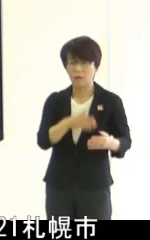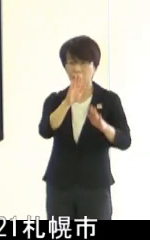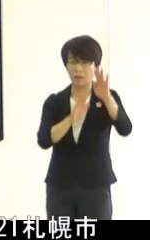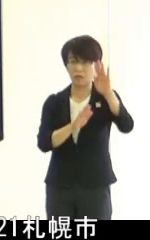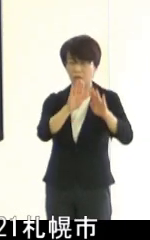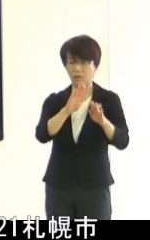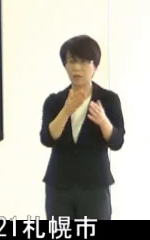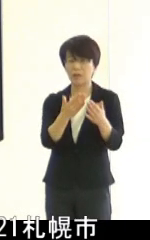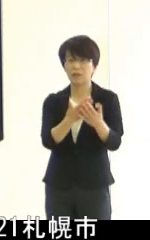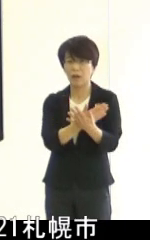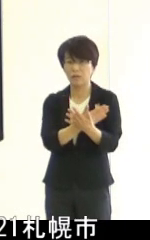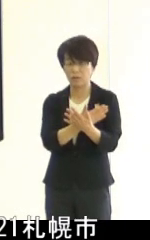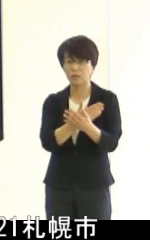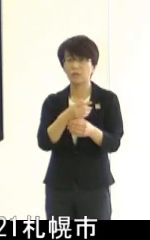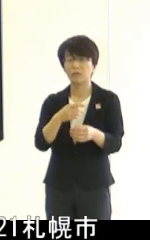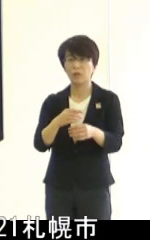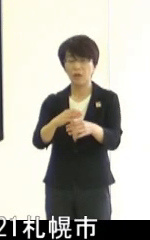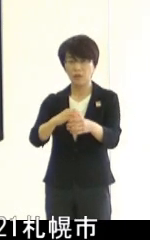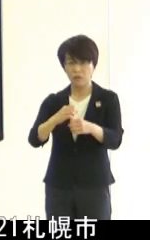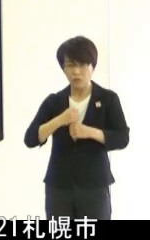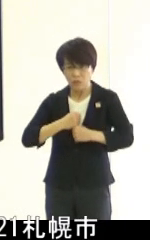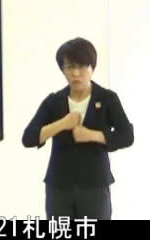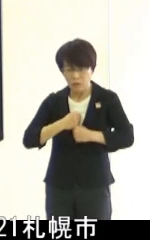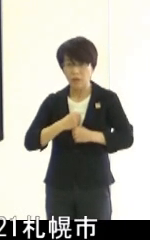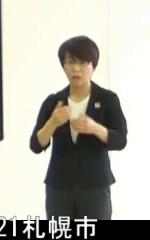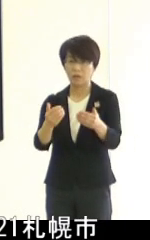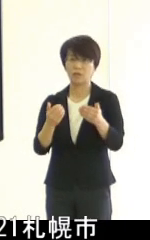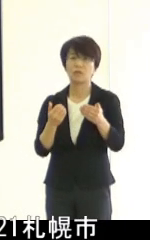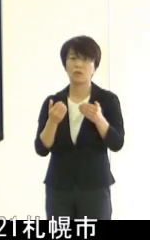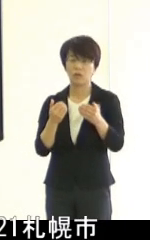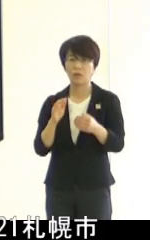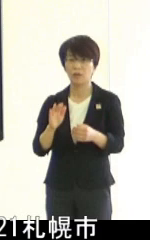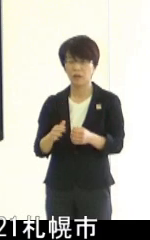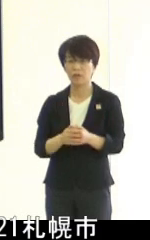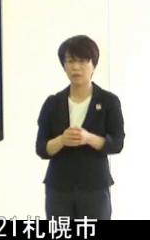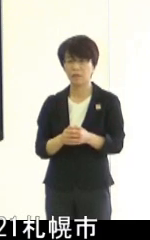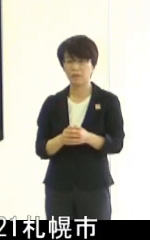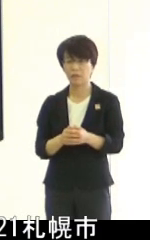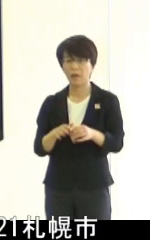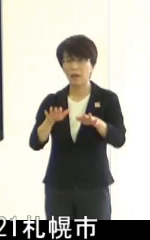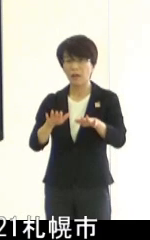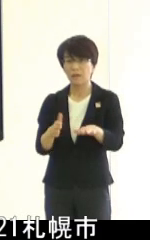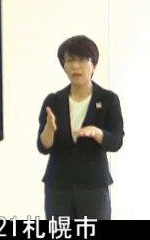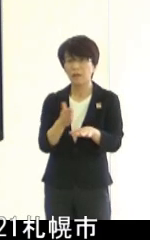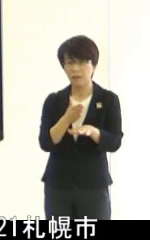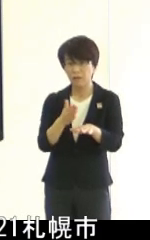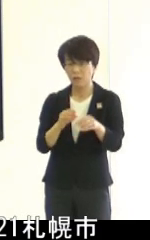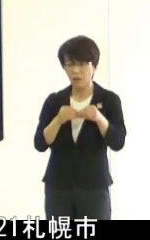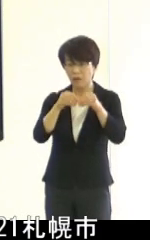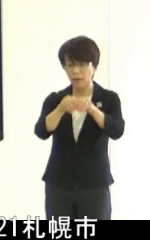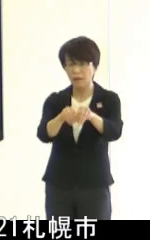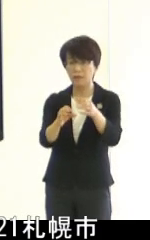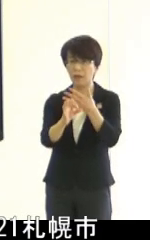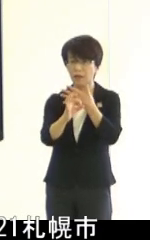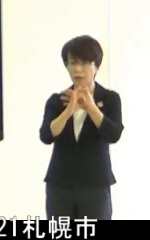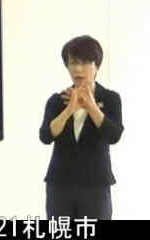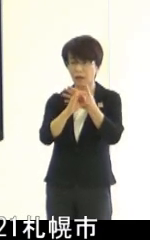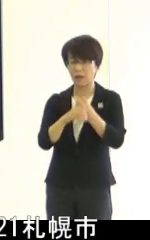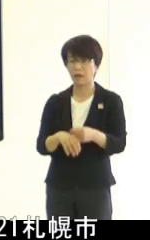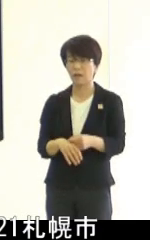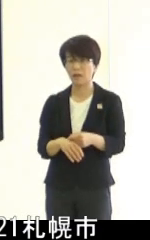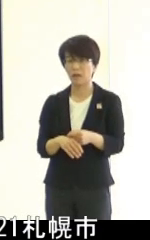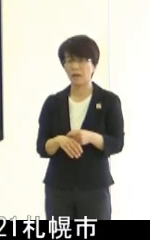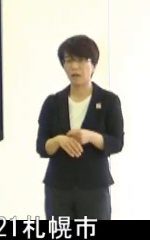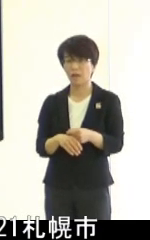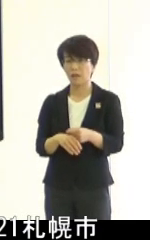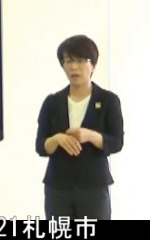ばいけないとこのように感じているところであります細菌の感染例でみますとあのこれまでよくです